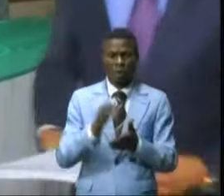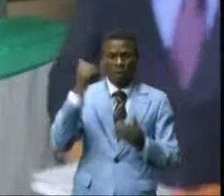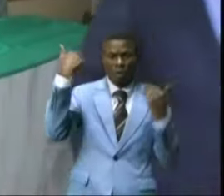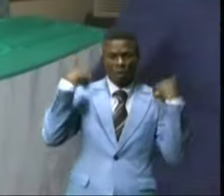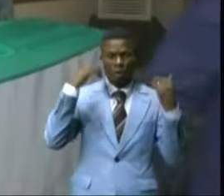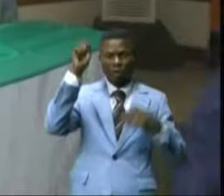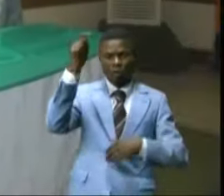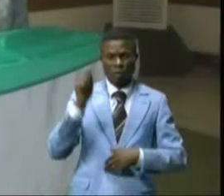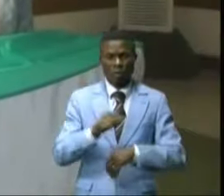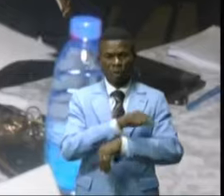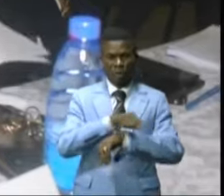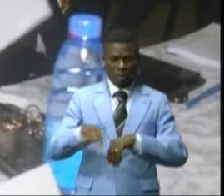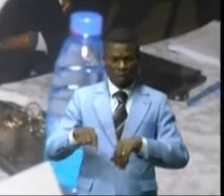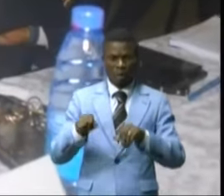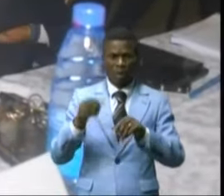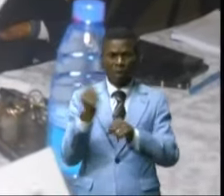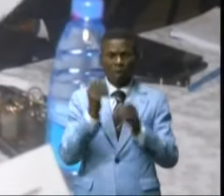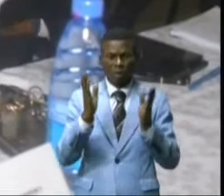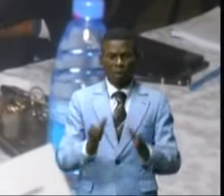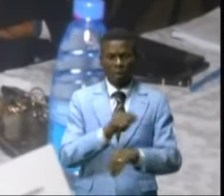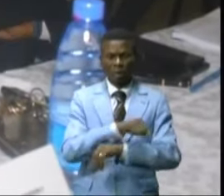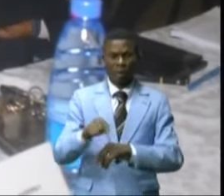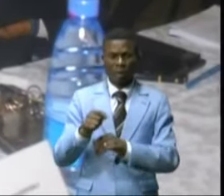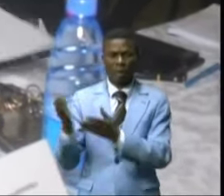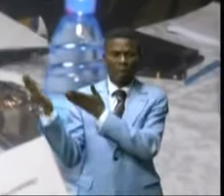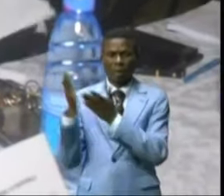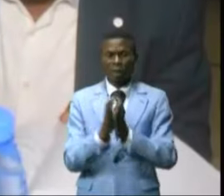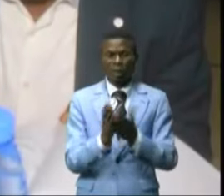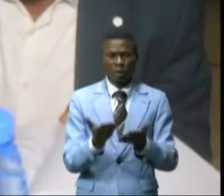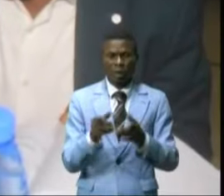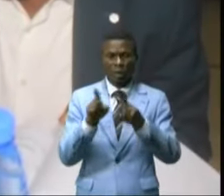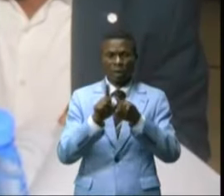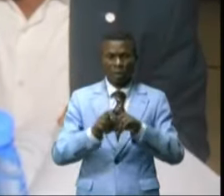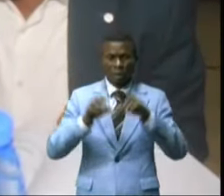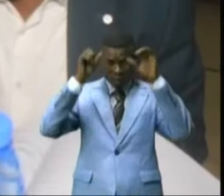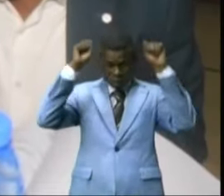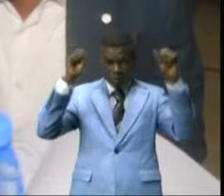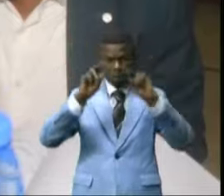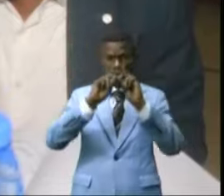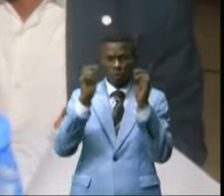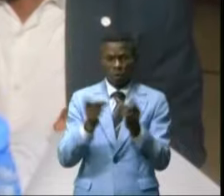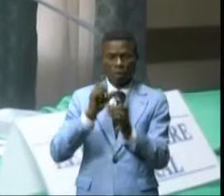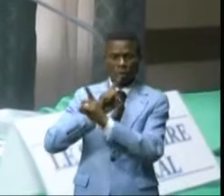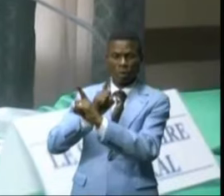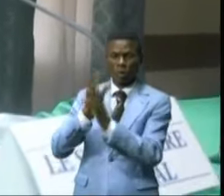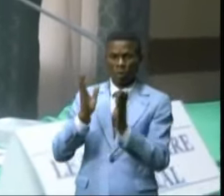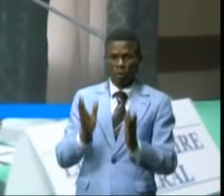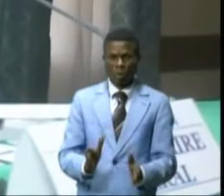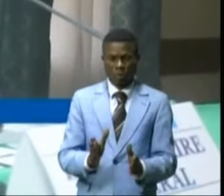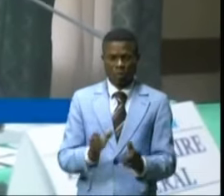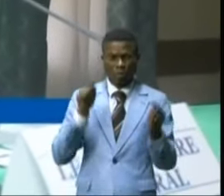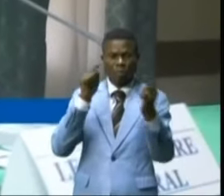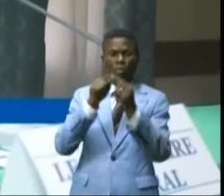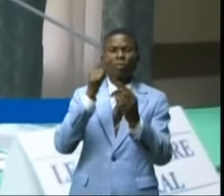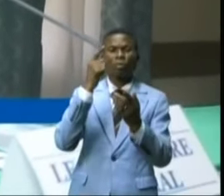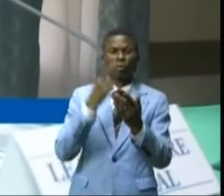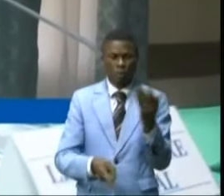diffusion des bureaux, aux agents de l'administration du portefeuille et au président de la délégation syndicale. L'objectif,